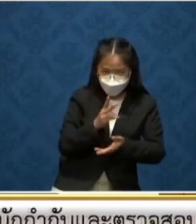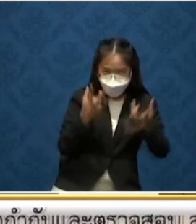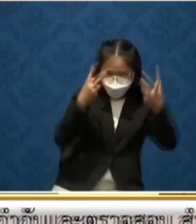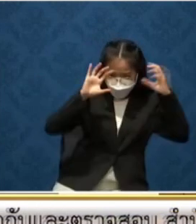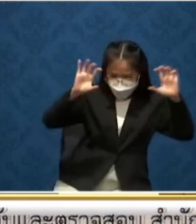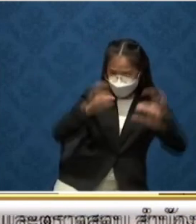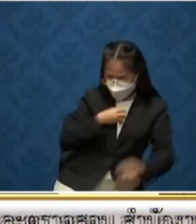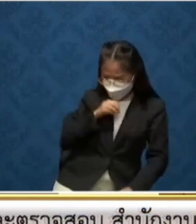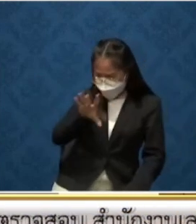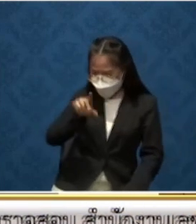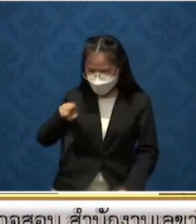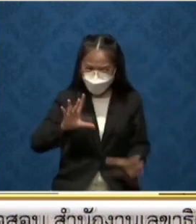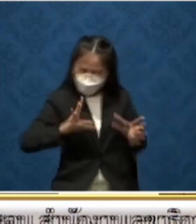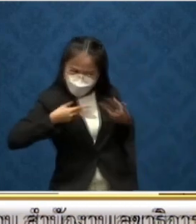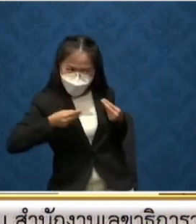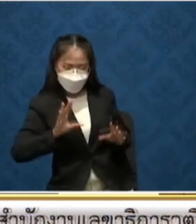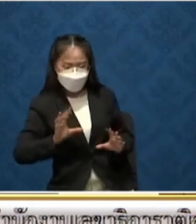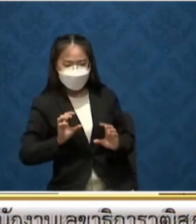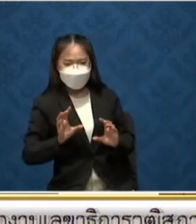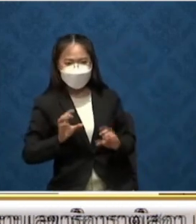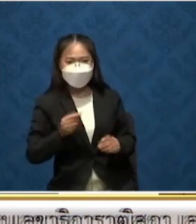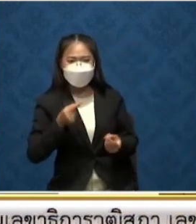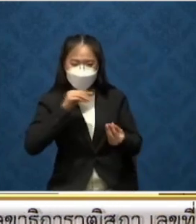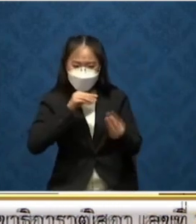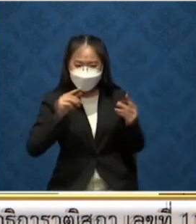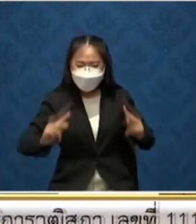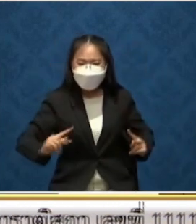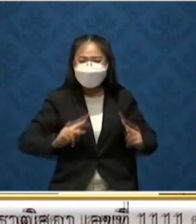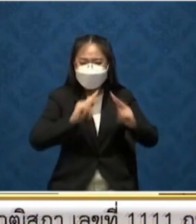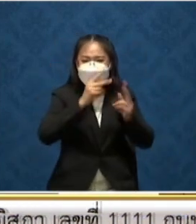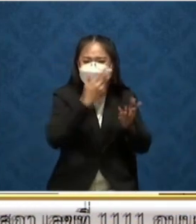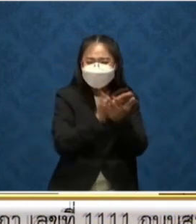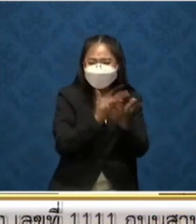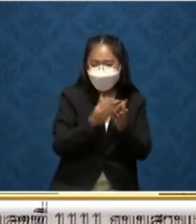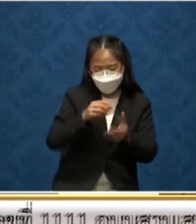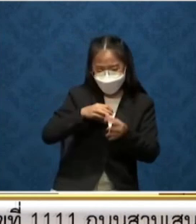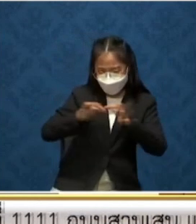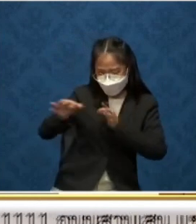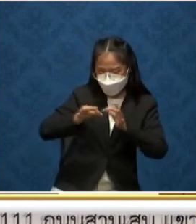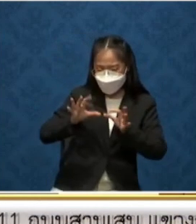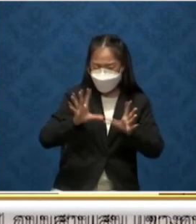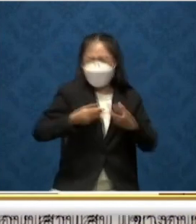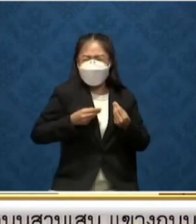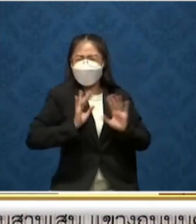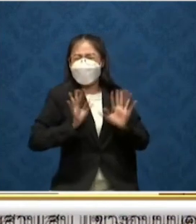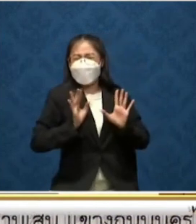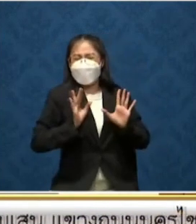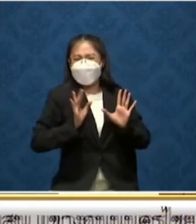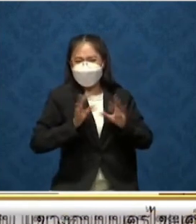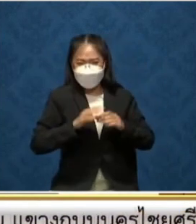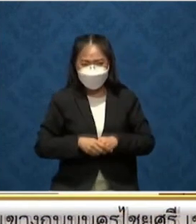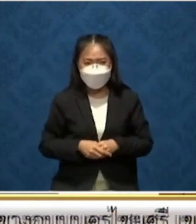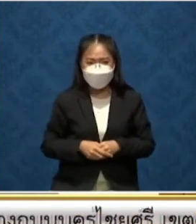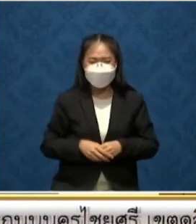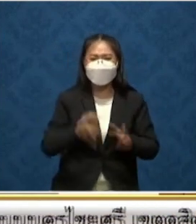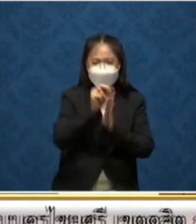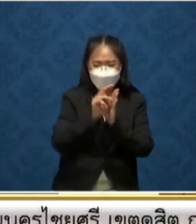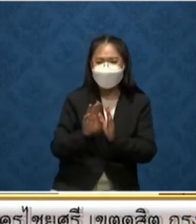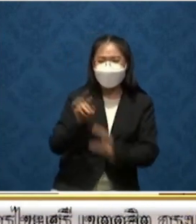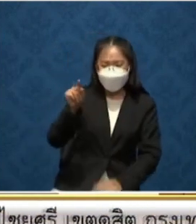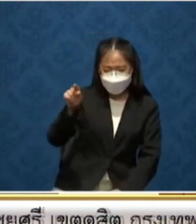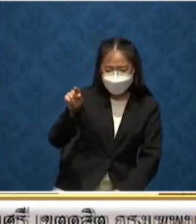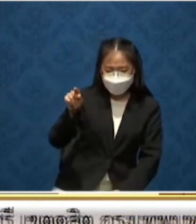ด้านคุณเบนเดมอนหนึ่งในผู้ต้องหาคดีเว็บพนันมา9888เดินทางกลับถึงประเทศไทยแล้วนะคะโดยมีตำร